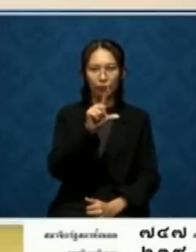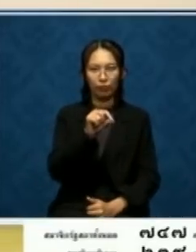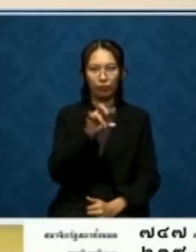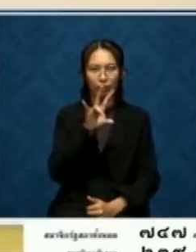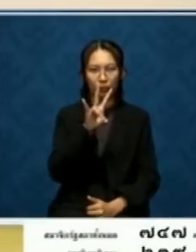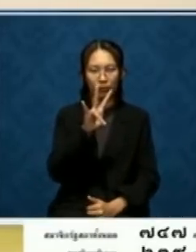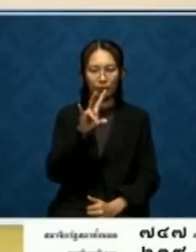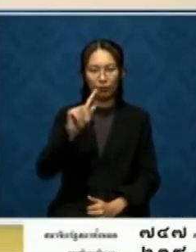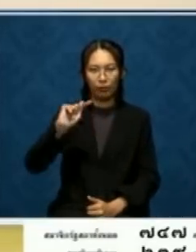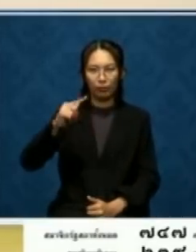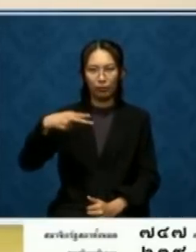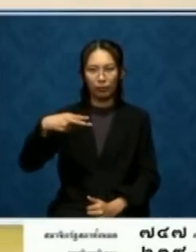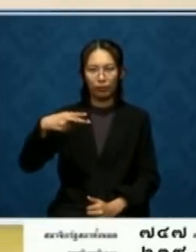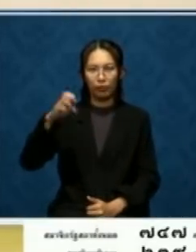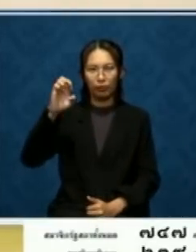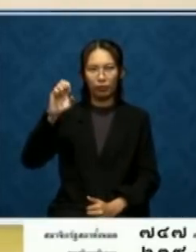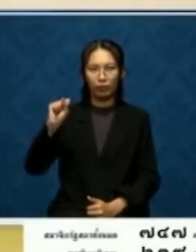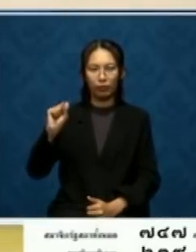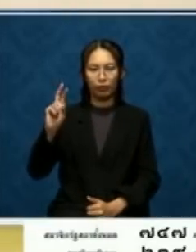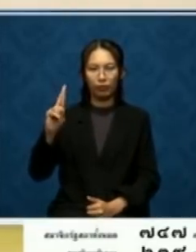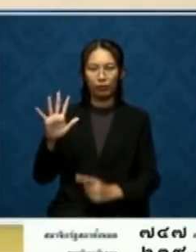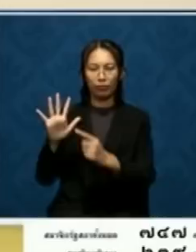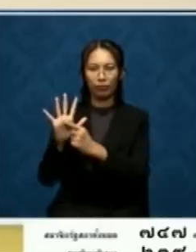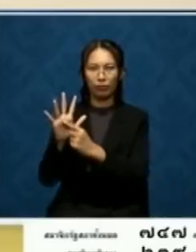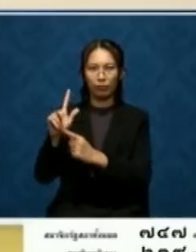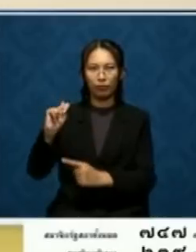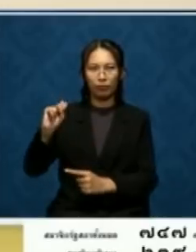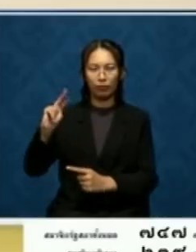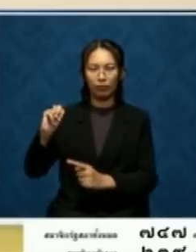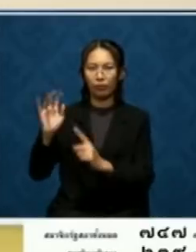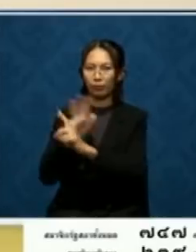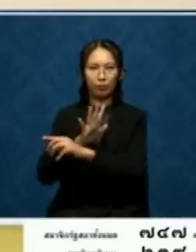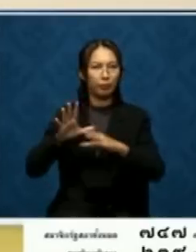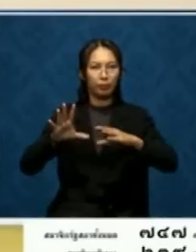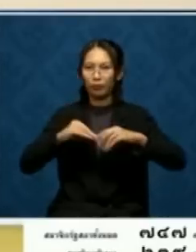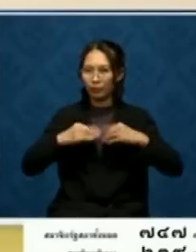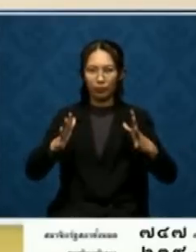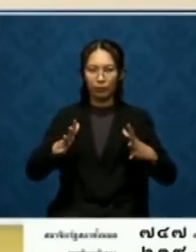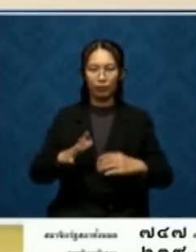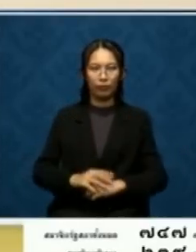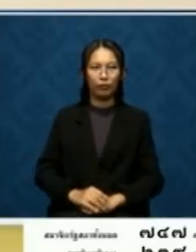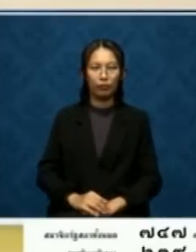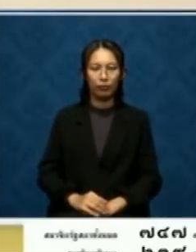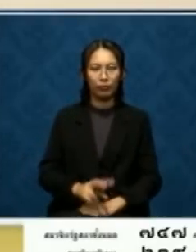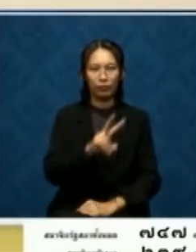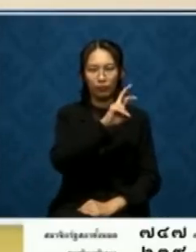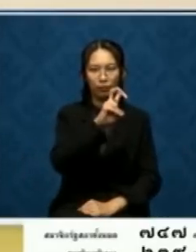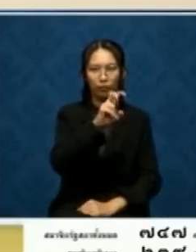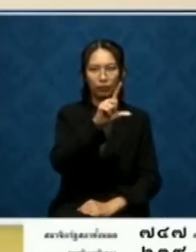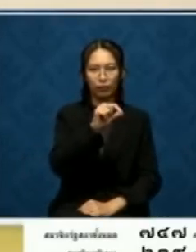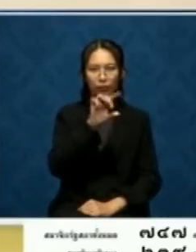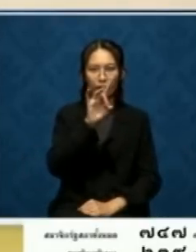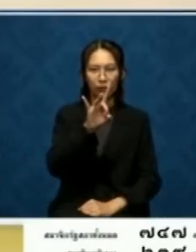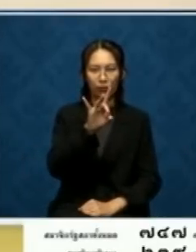งนี่เราคุยๆไปเดี๋ยวแป๊บเดียวนะ ค่ะ เผลอถึง เพราะว่าตอนนี้โหวตไปละ213เสียงด้วยกันเดี๋ยวว